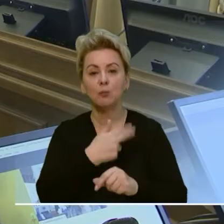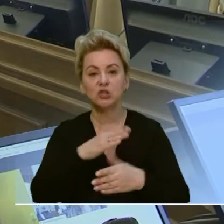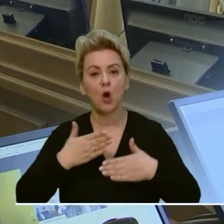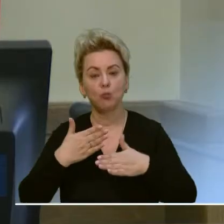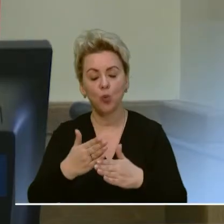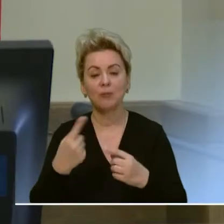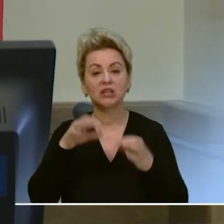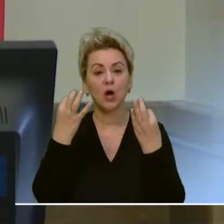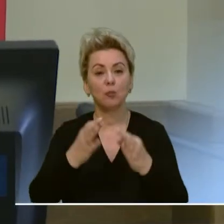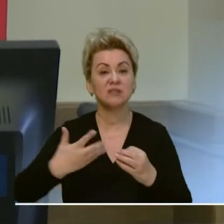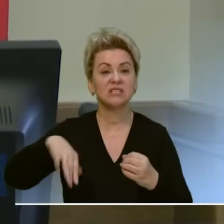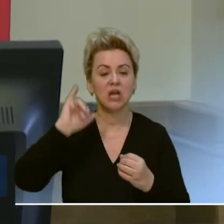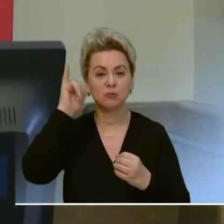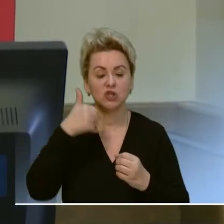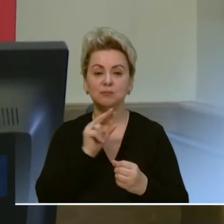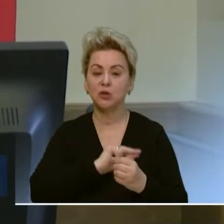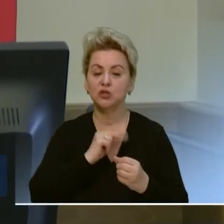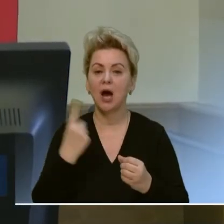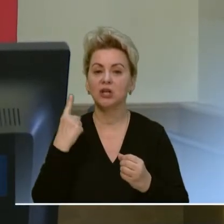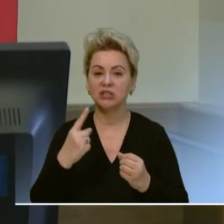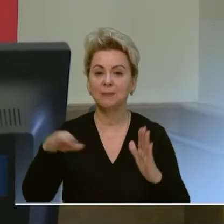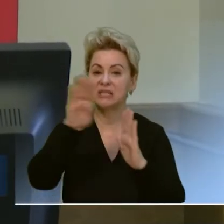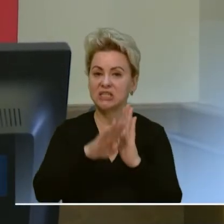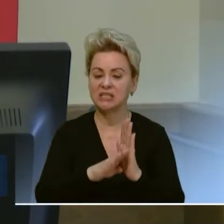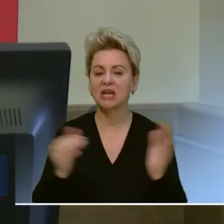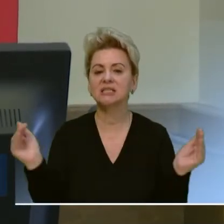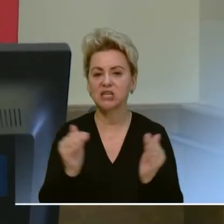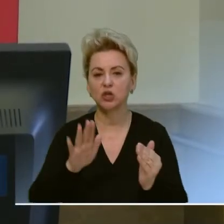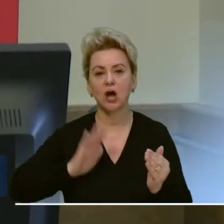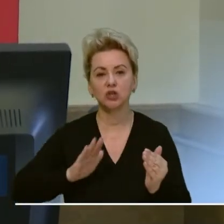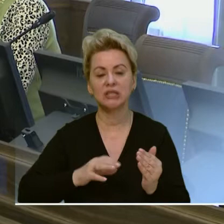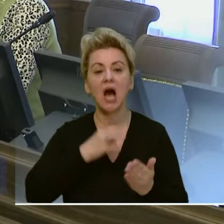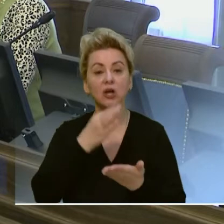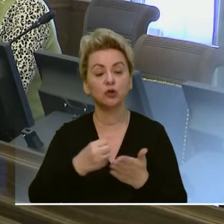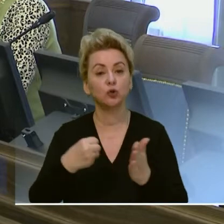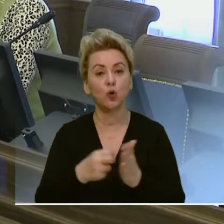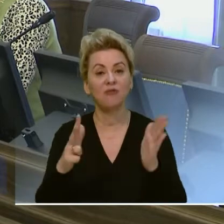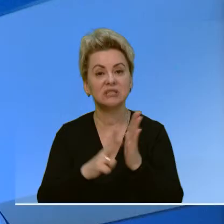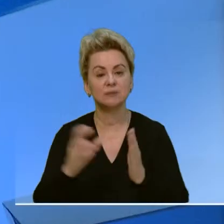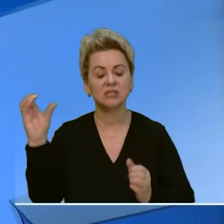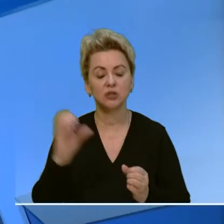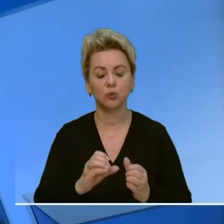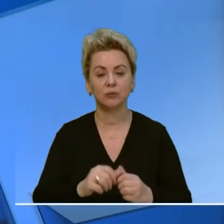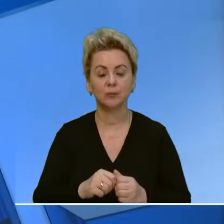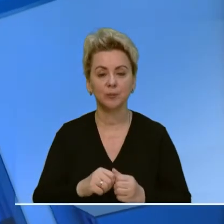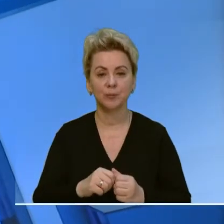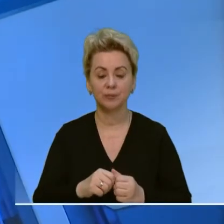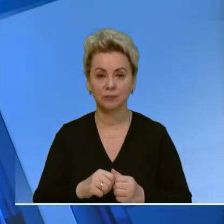помощи. Это позволит всем диспетчерам работать в едином интерфейсе и сократит ожидание ответа до 8 секунд.